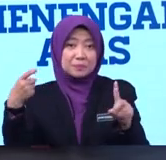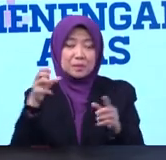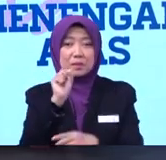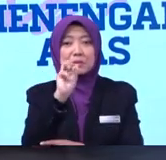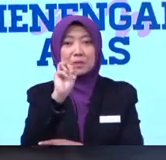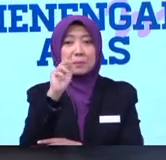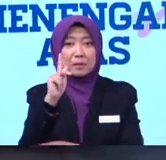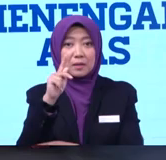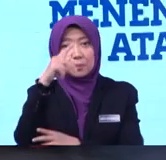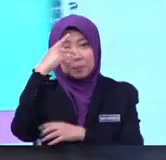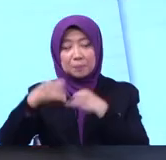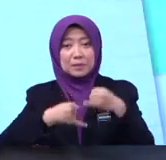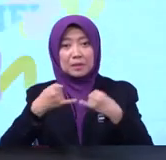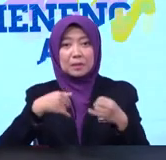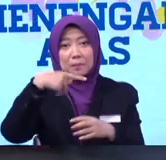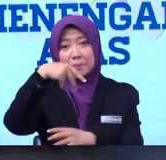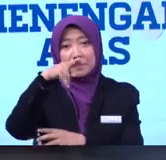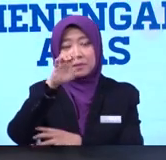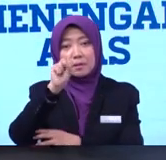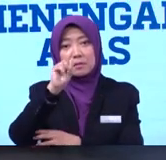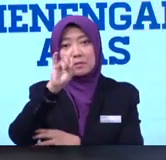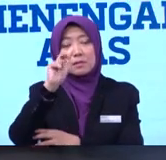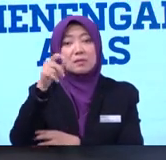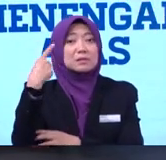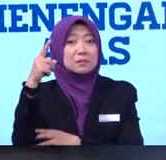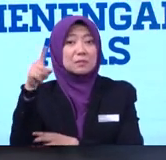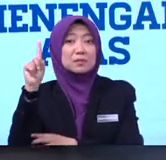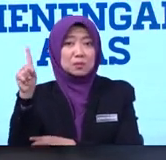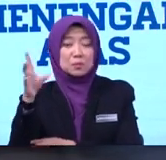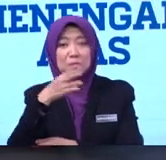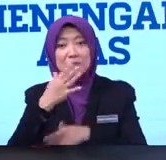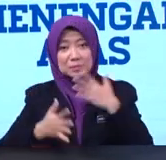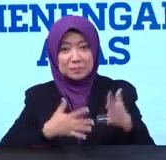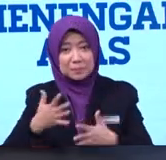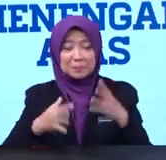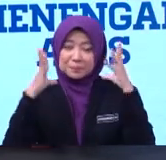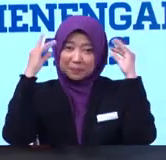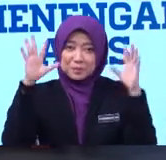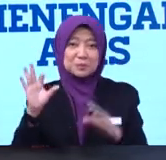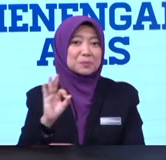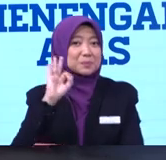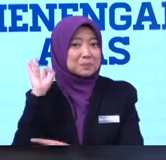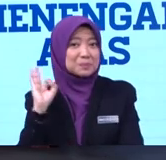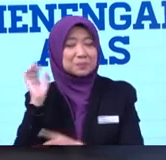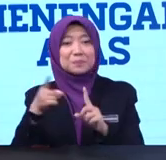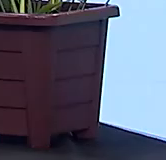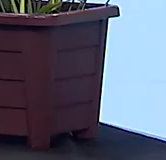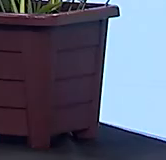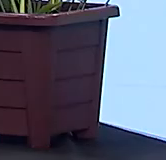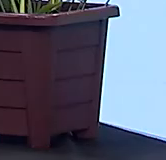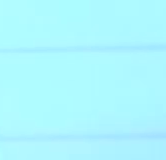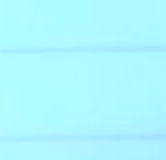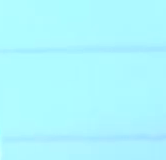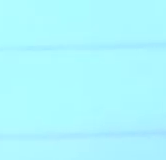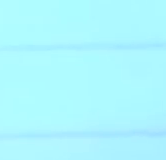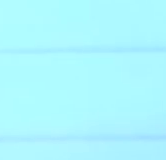Presiden 11.1 dan juga kita bersama dengan seorang guru bahasa yaitu Cikgu kita dari sekolah menengah pendidikan khas provinsi